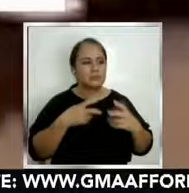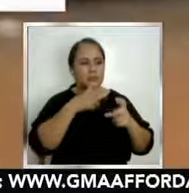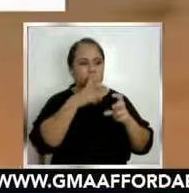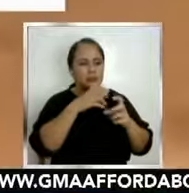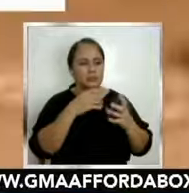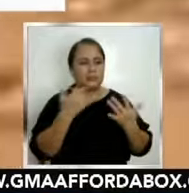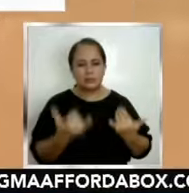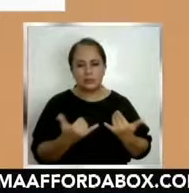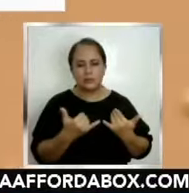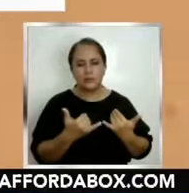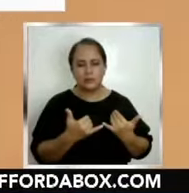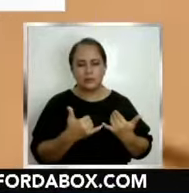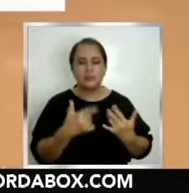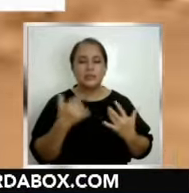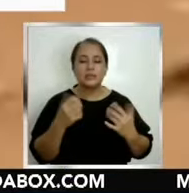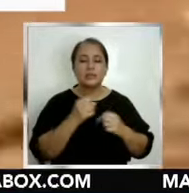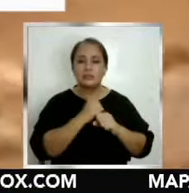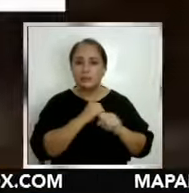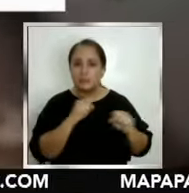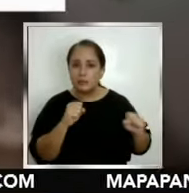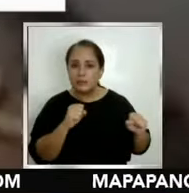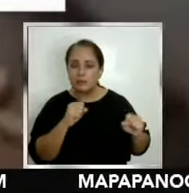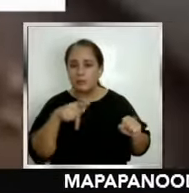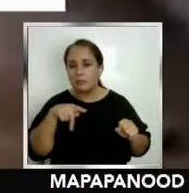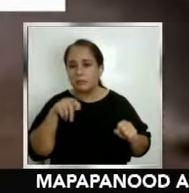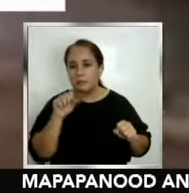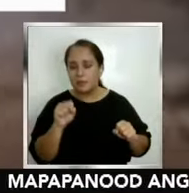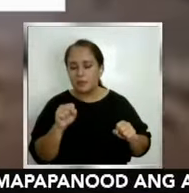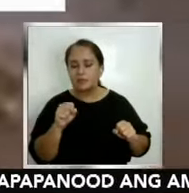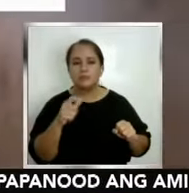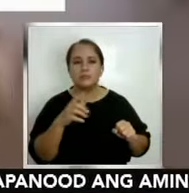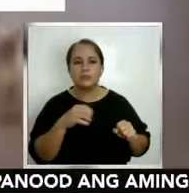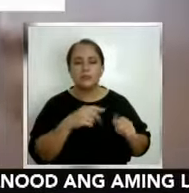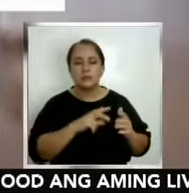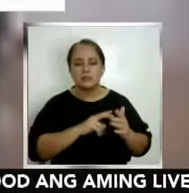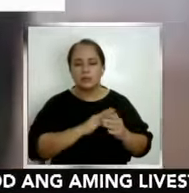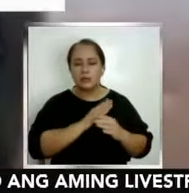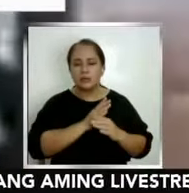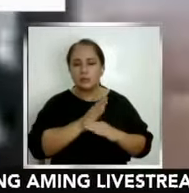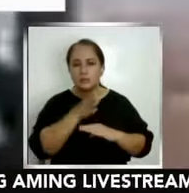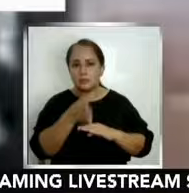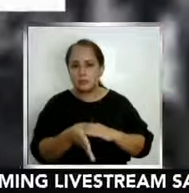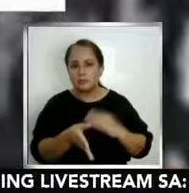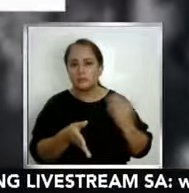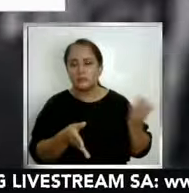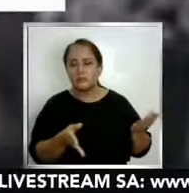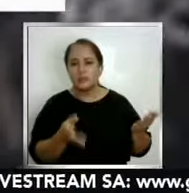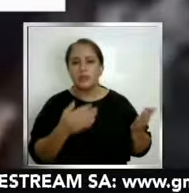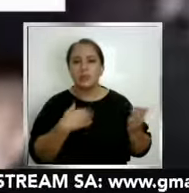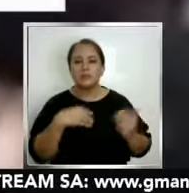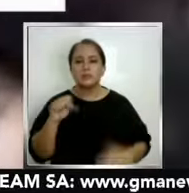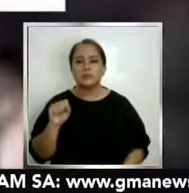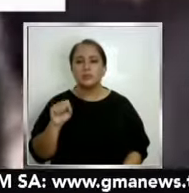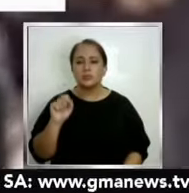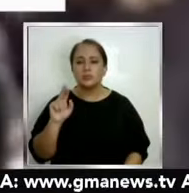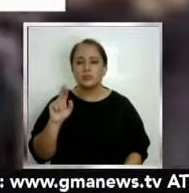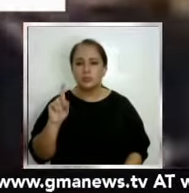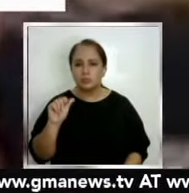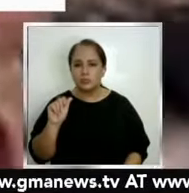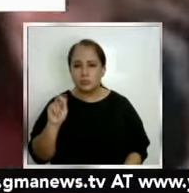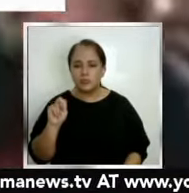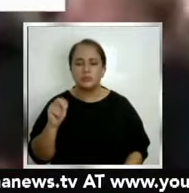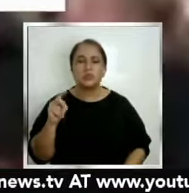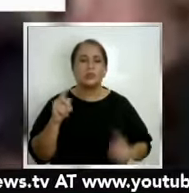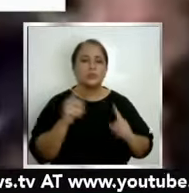Yung security pass para makatawid from Sudan side to Egypt and onward